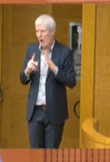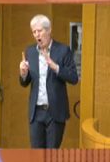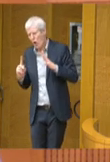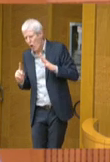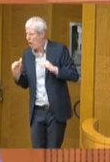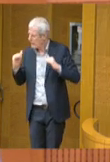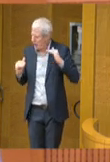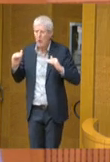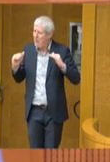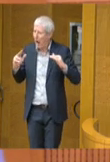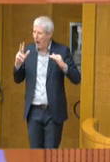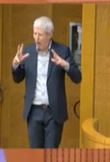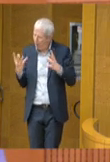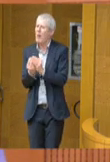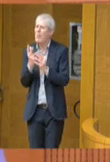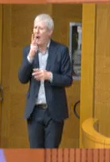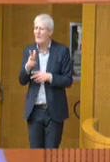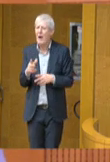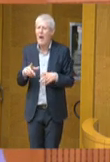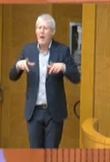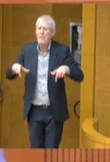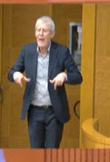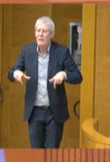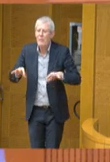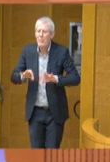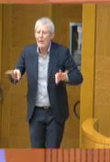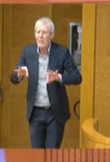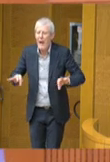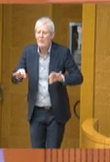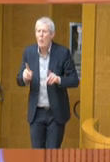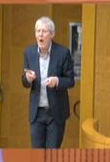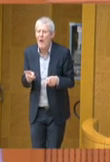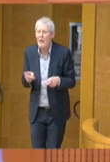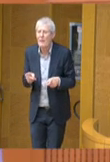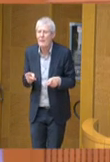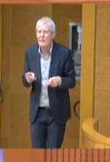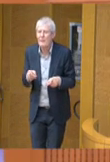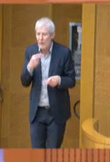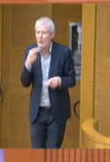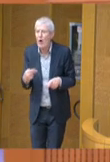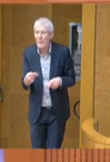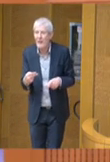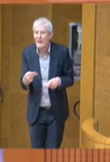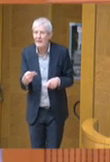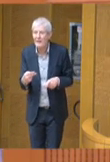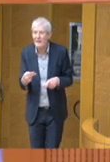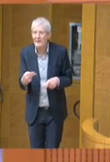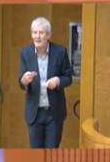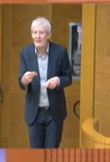stati veramente, veramente bravi. Vuoi dire il piatto che hai preparato? Sì. Bocconcini.